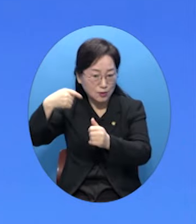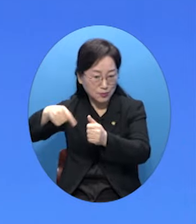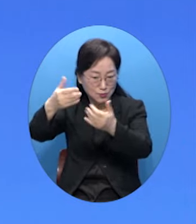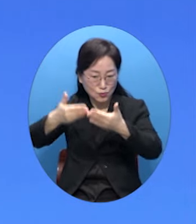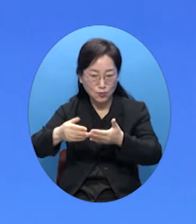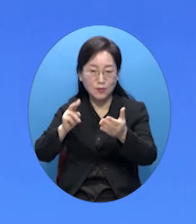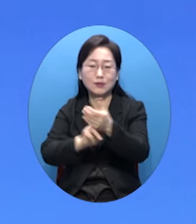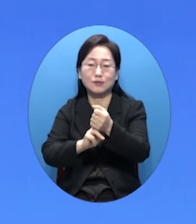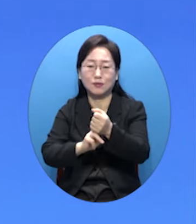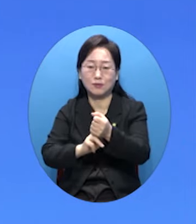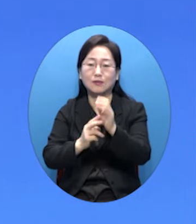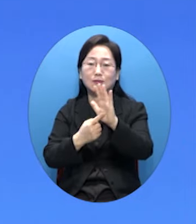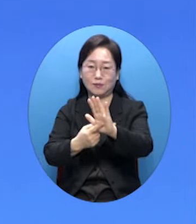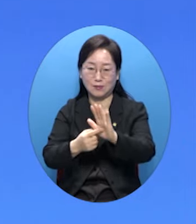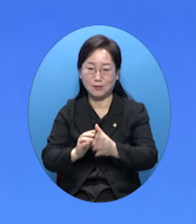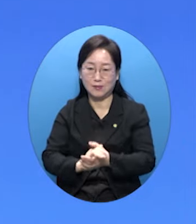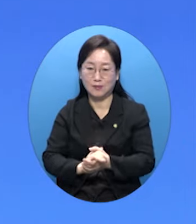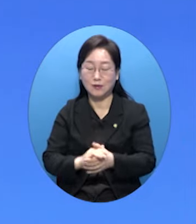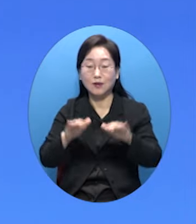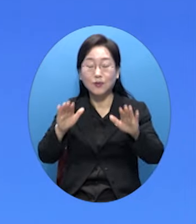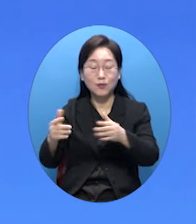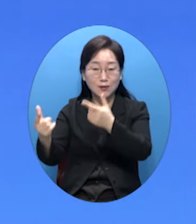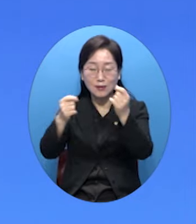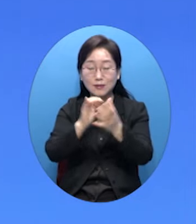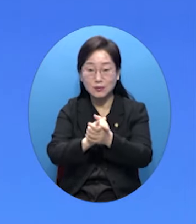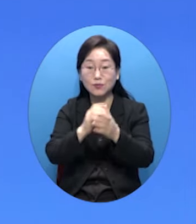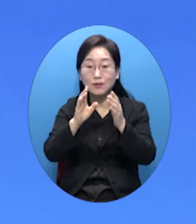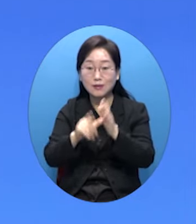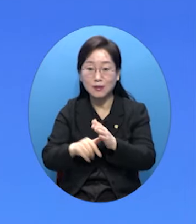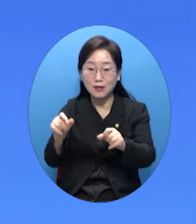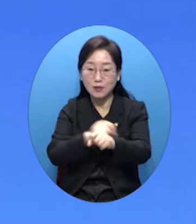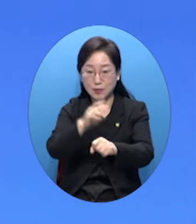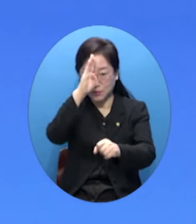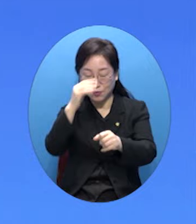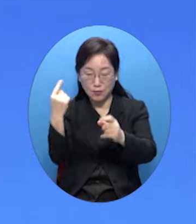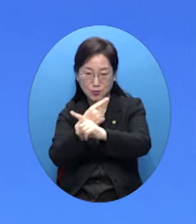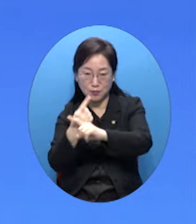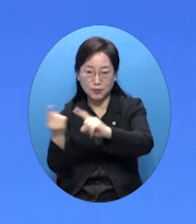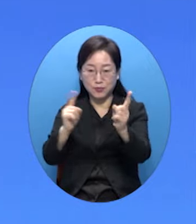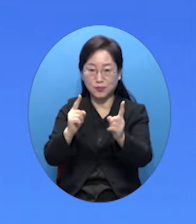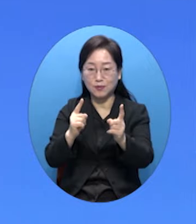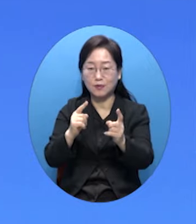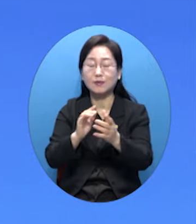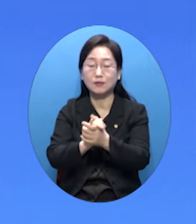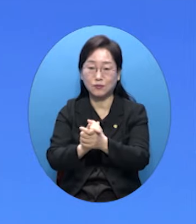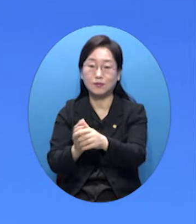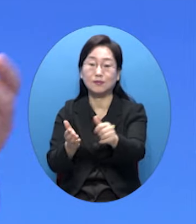것입니다. 우리가 오늘 기도할 때 특별히 병고침을 위해서 기도해야 될 것입니다.